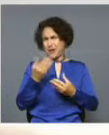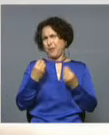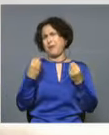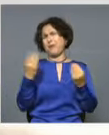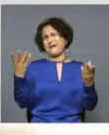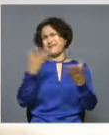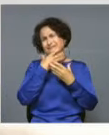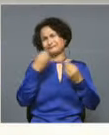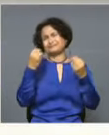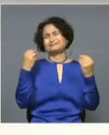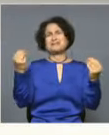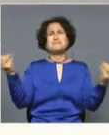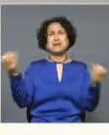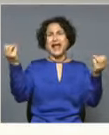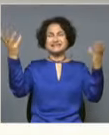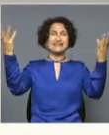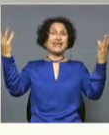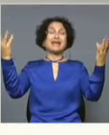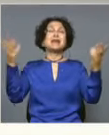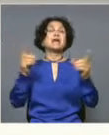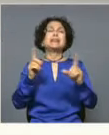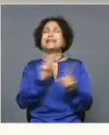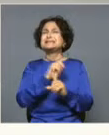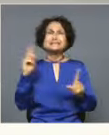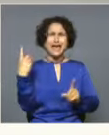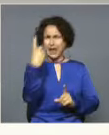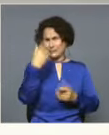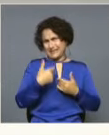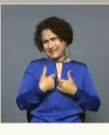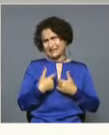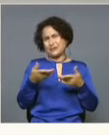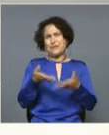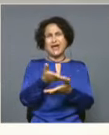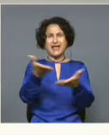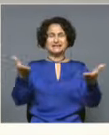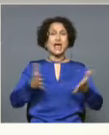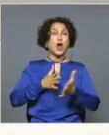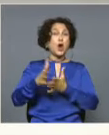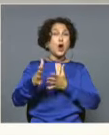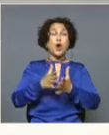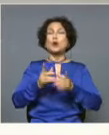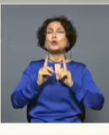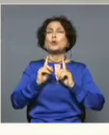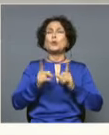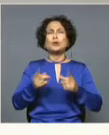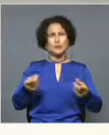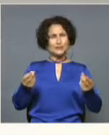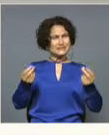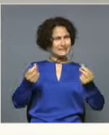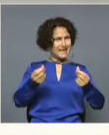За нас със сигурност, да. Би трябвало и не само за нас, защото това е празника на хората, които